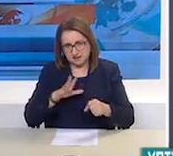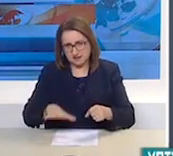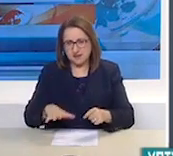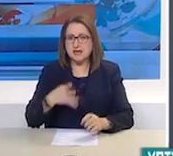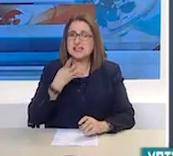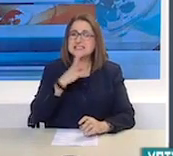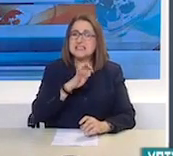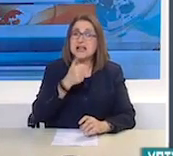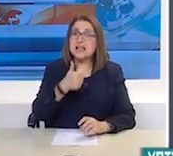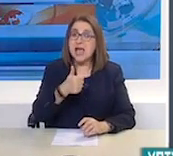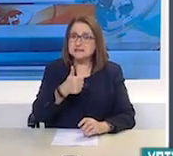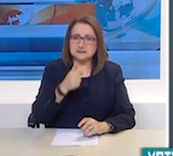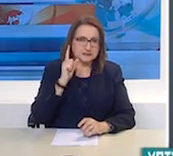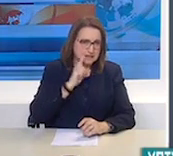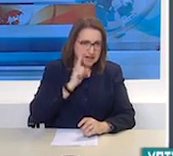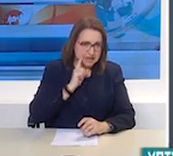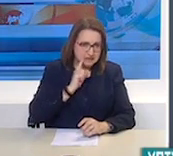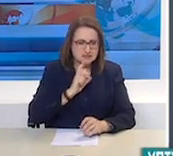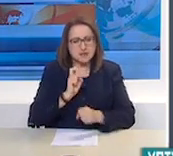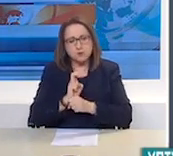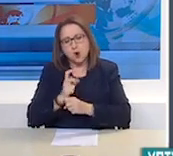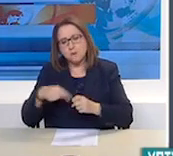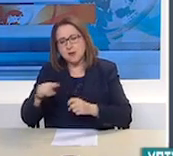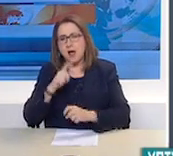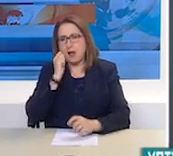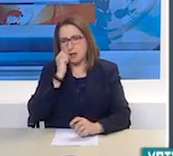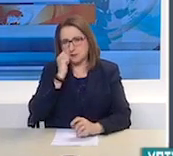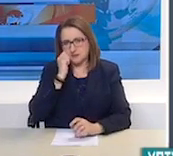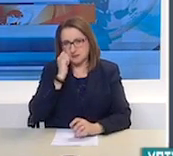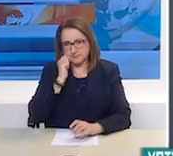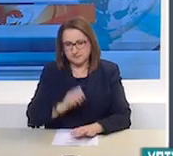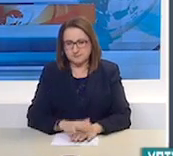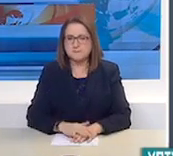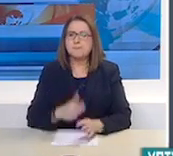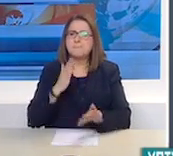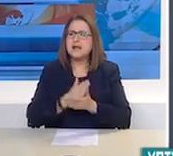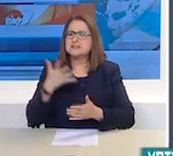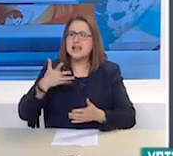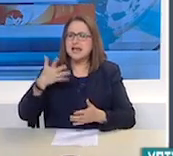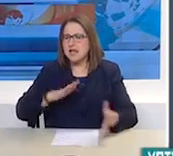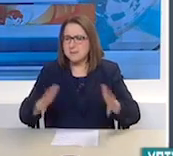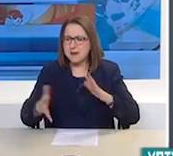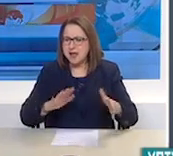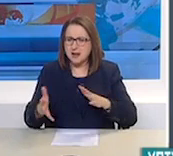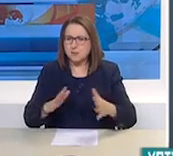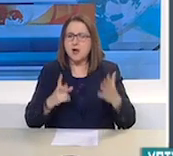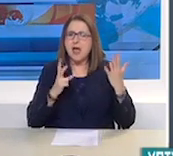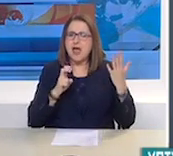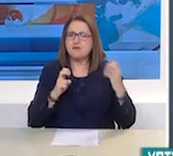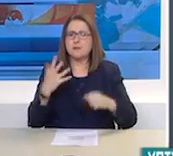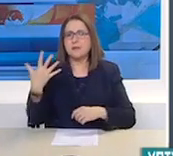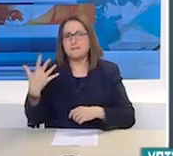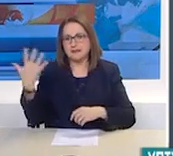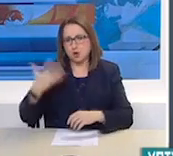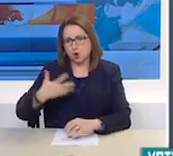46, το 28,2% είναι γυναίκες και οι υπόλοιποι άνδρες. Η διάμεση ηλικία των θανάτων συμπολιτών μας ήταν τα 75